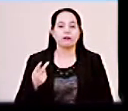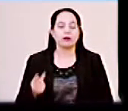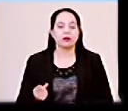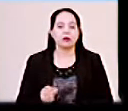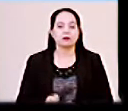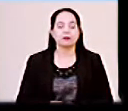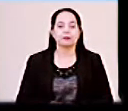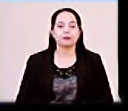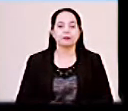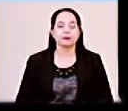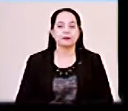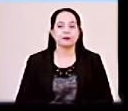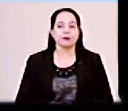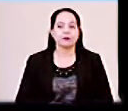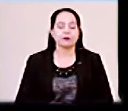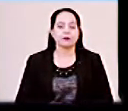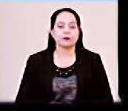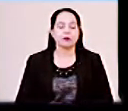квадрат.